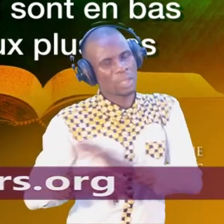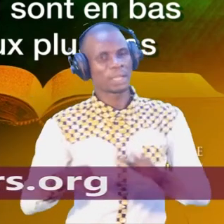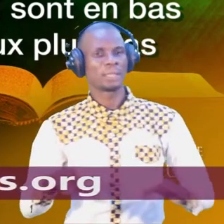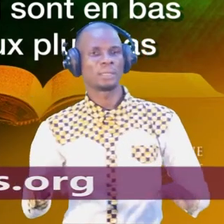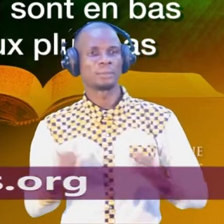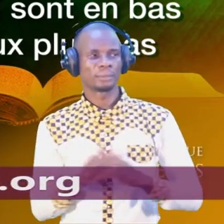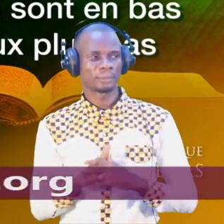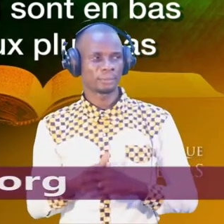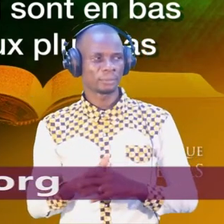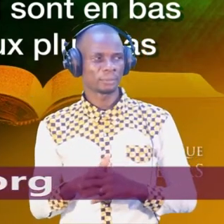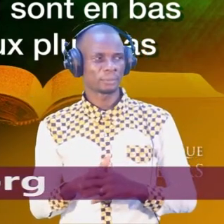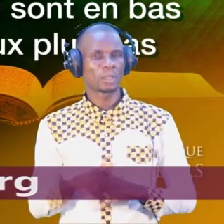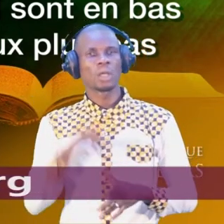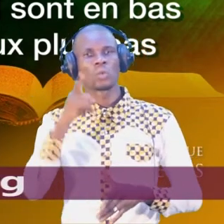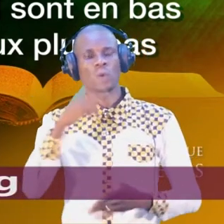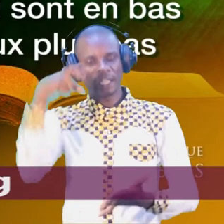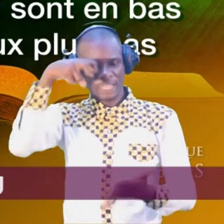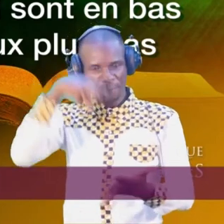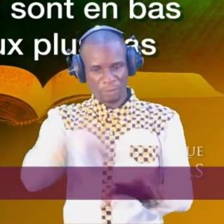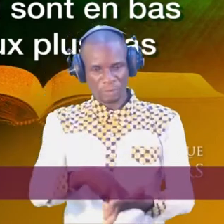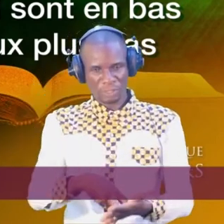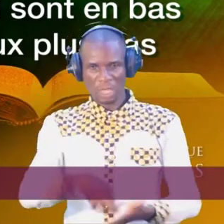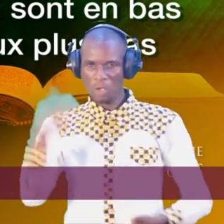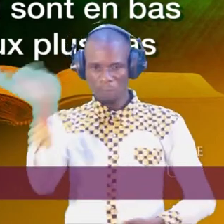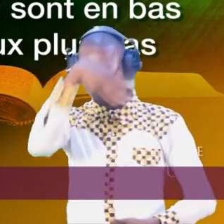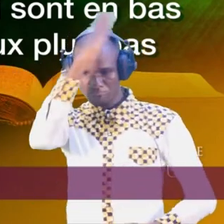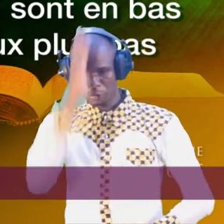duniani, wala kilicho majini chini ya dunia.